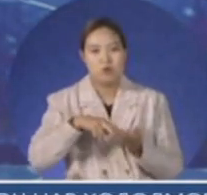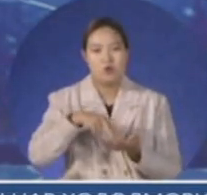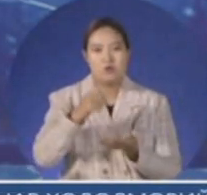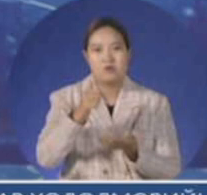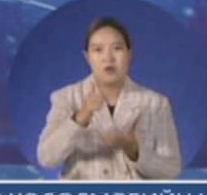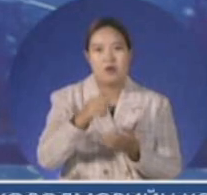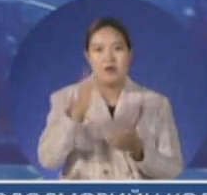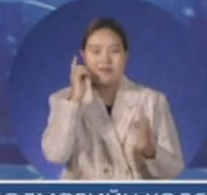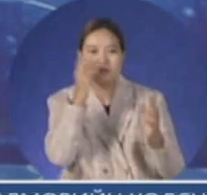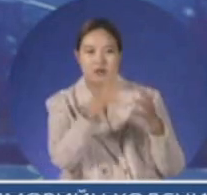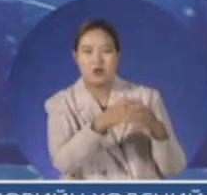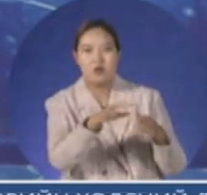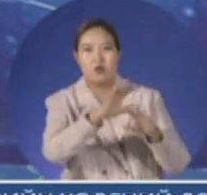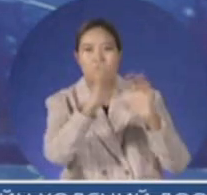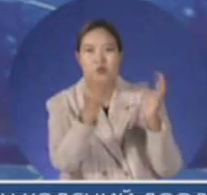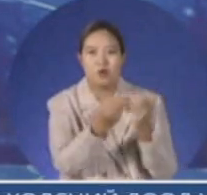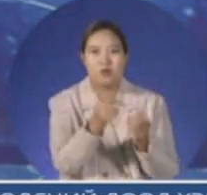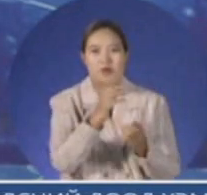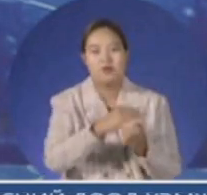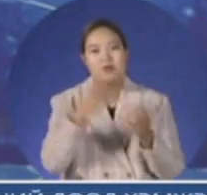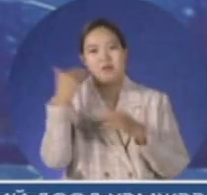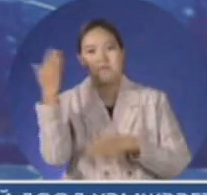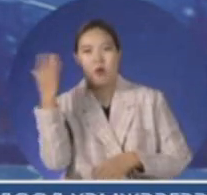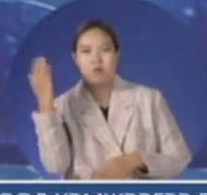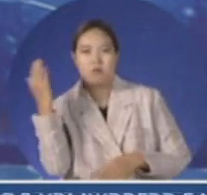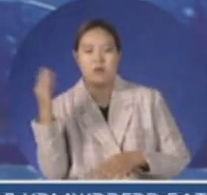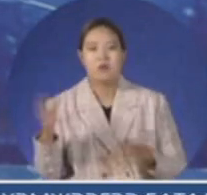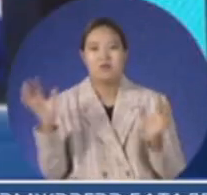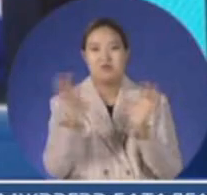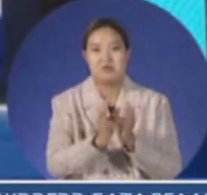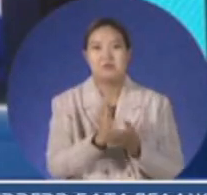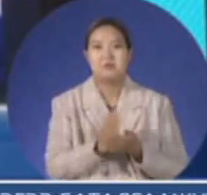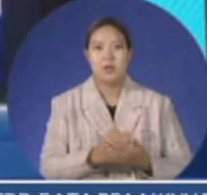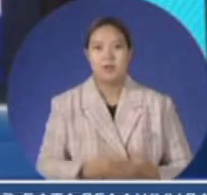сэдвээр илтгэл бичиж улс орнууд оролцсон байна.